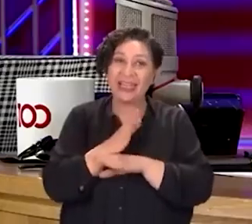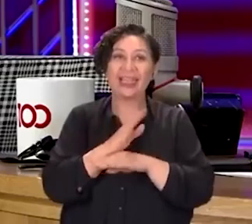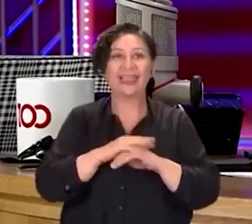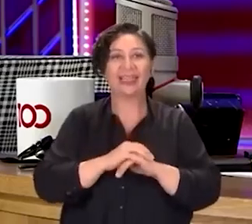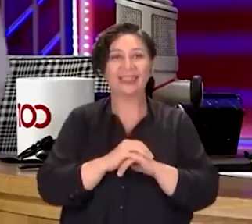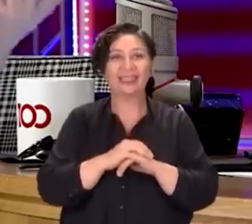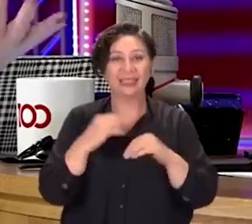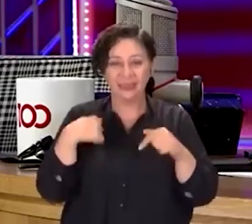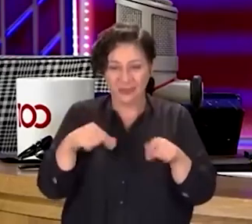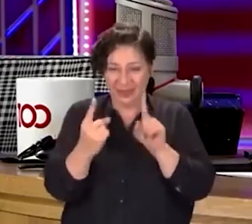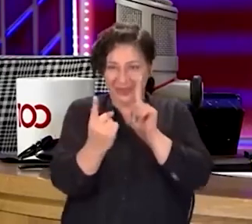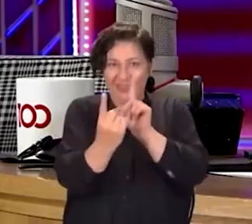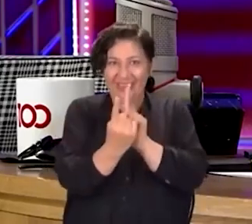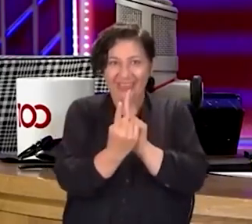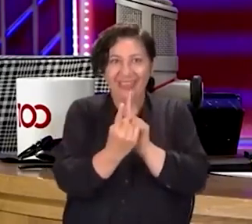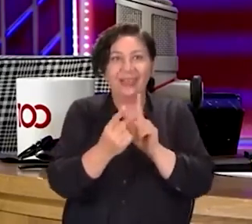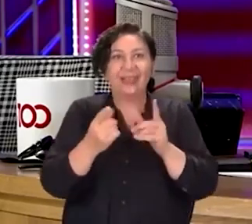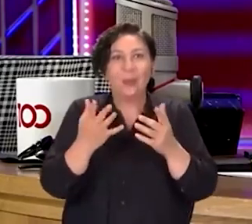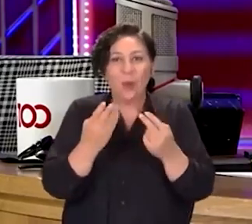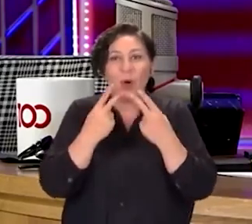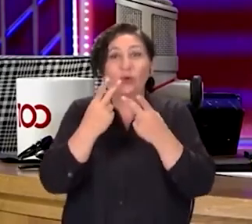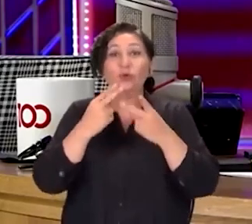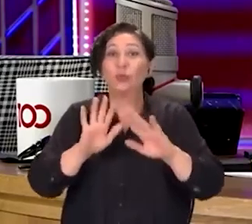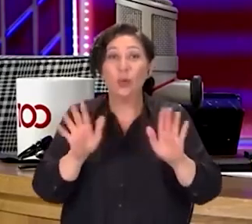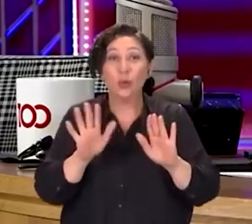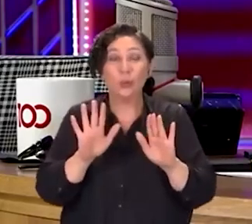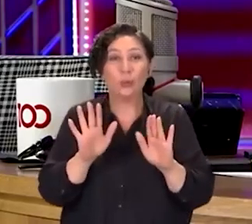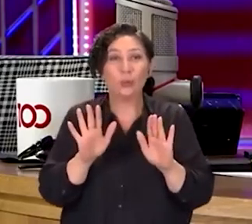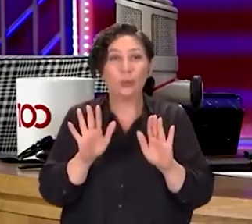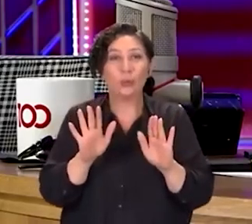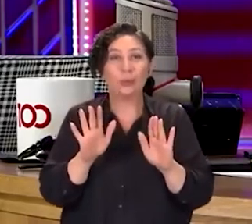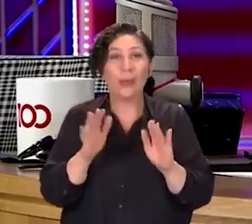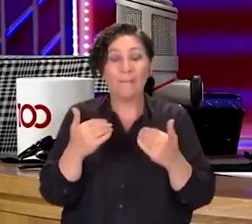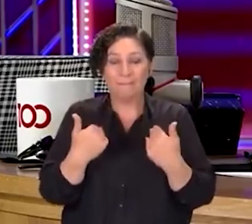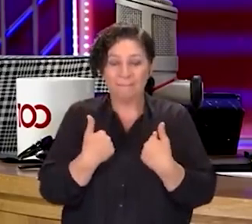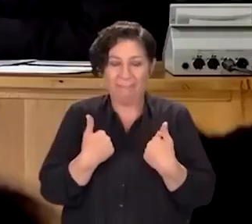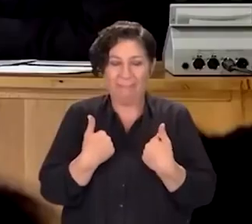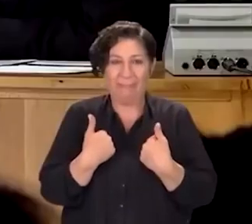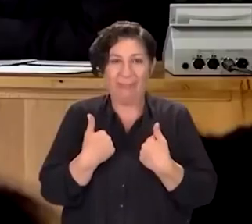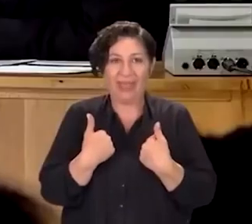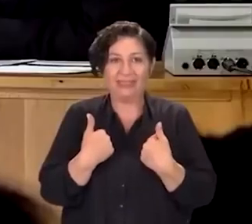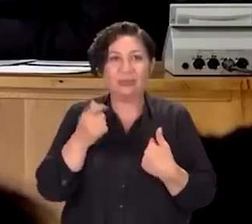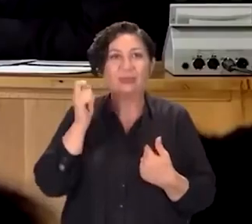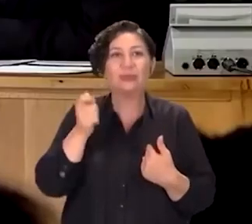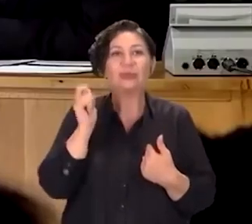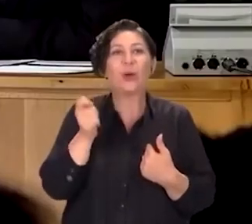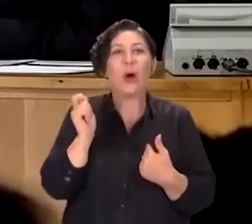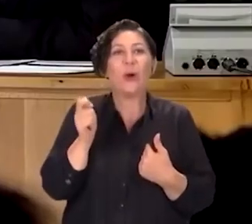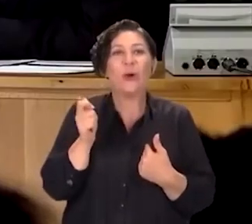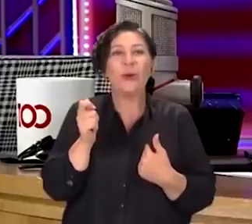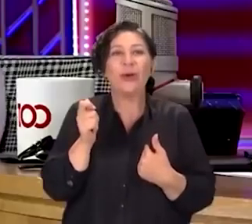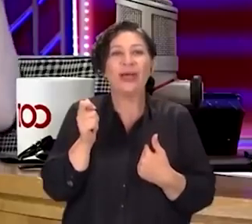Hakikaten şimdi senin karşındayım diye böyle konuşmuyorum. Ben zor